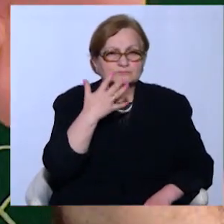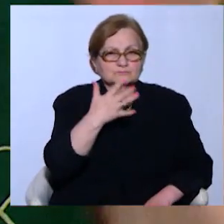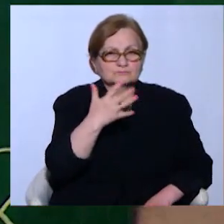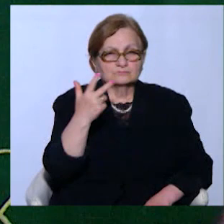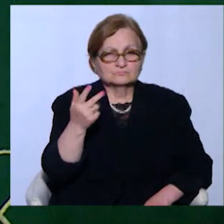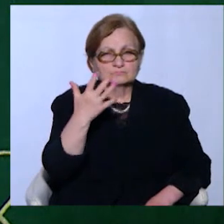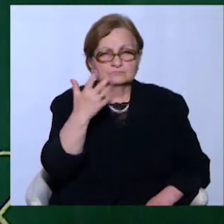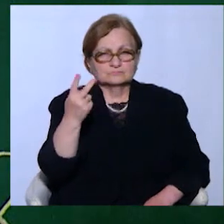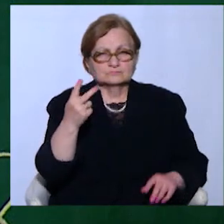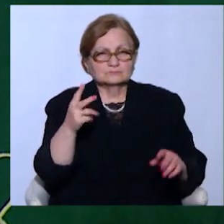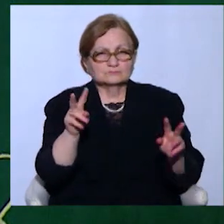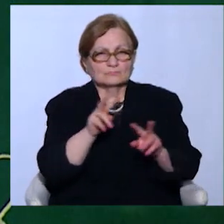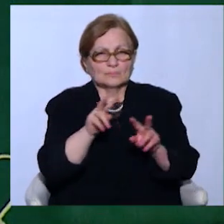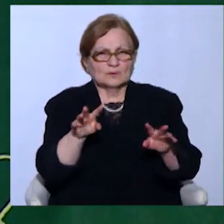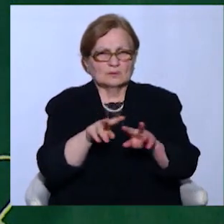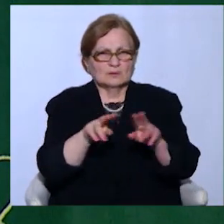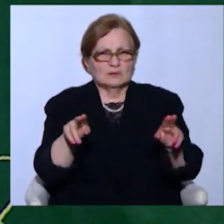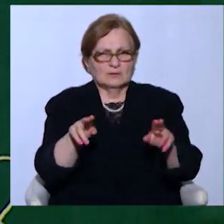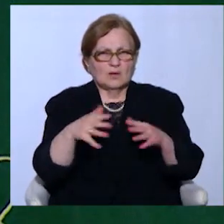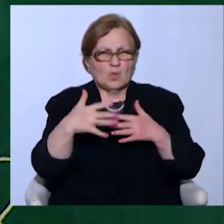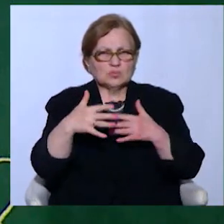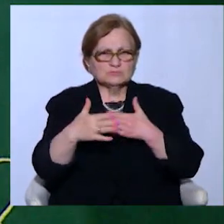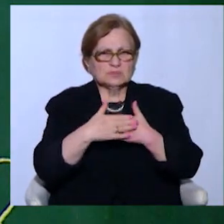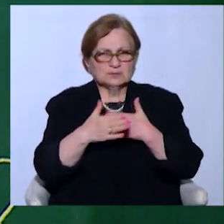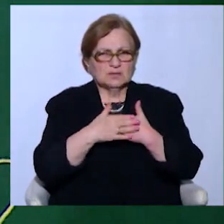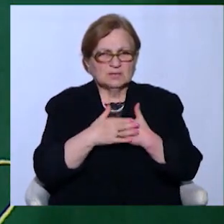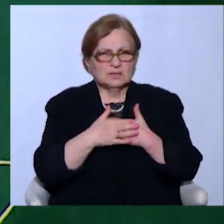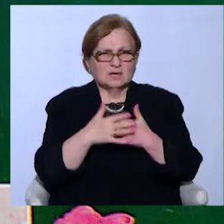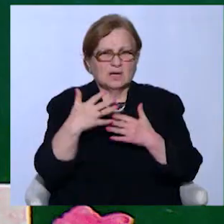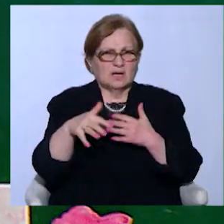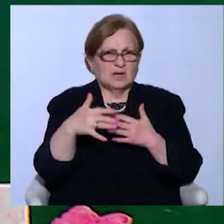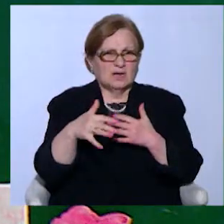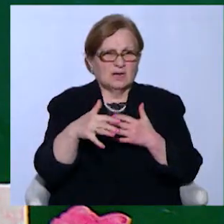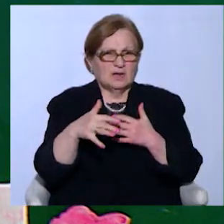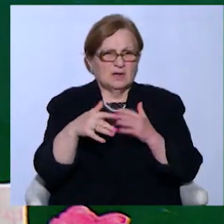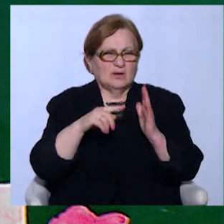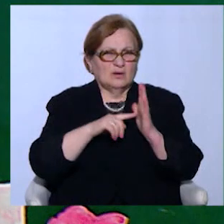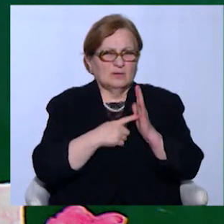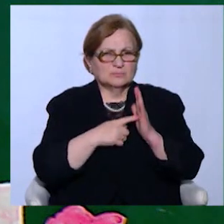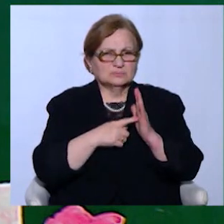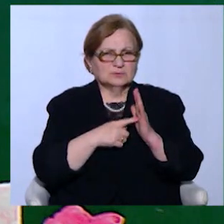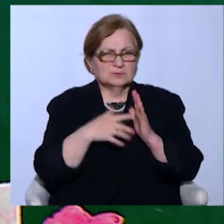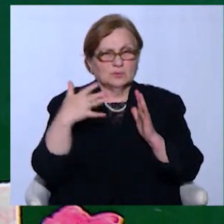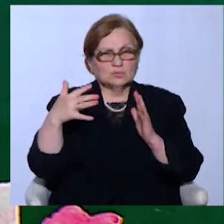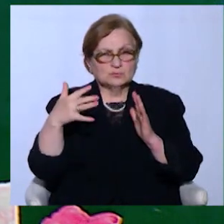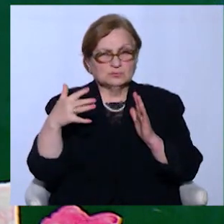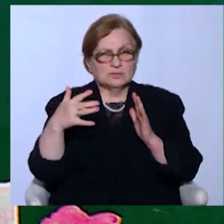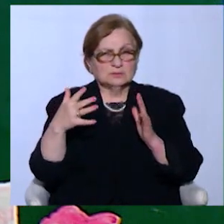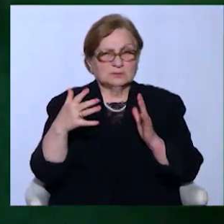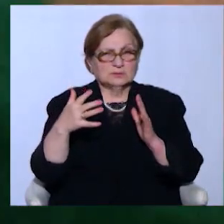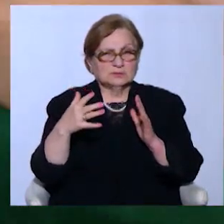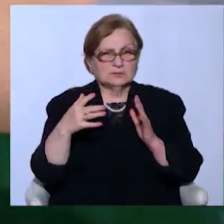53 და 52 ორივე ახლოს არის 50-თან. 50 რომ გავამრავლო 50-ზე,